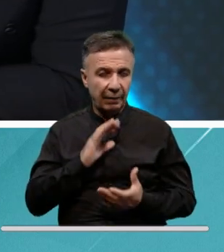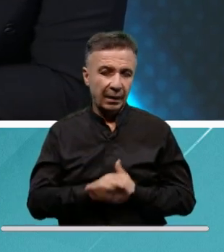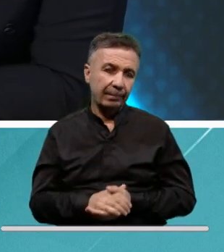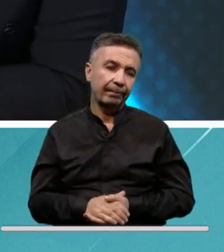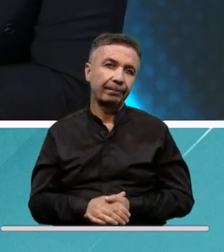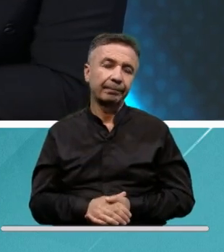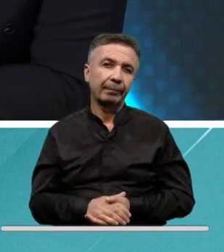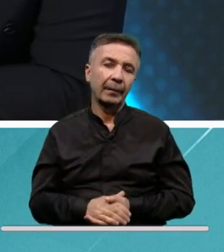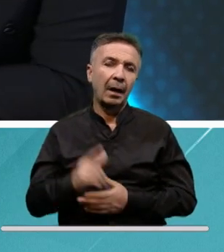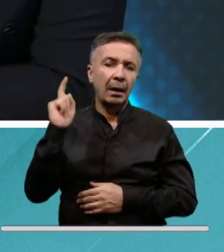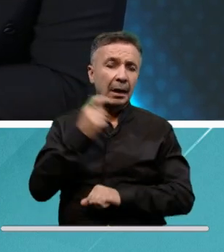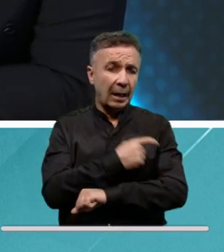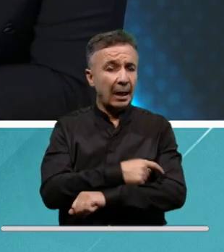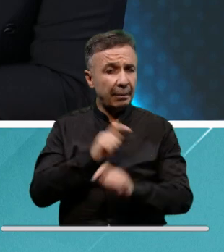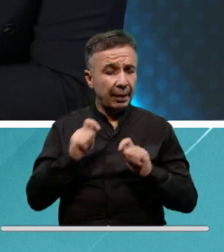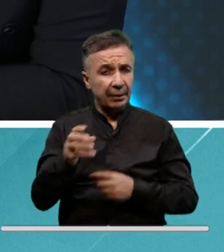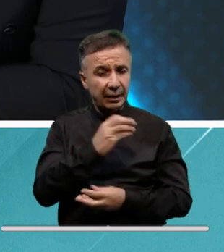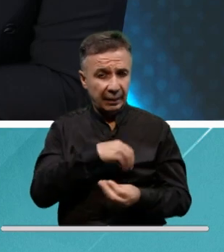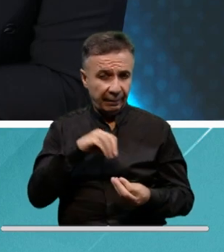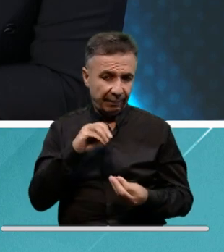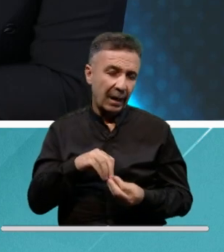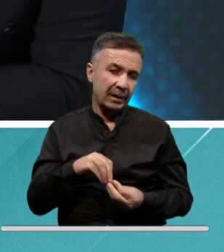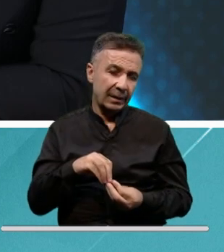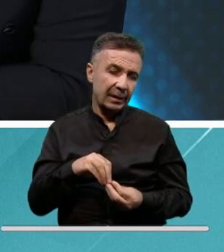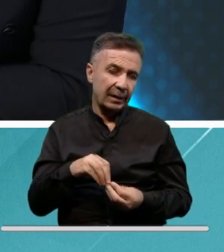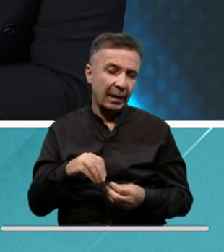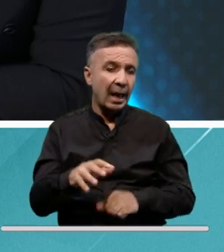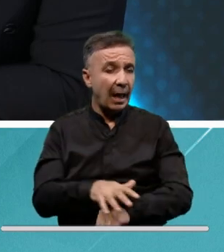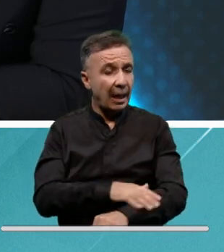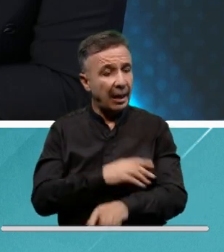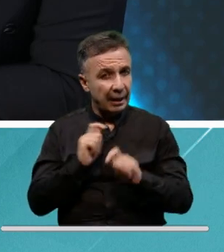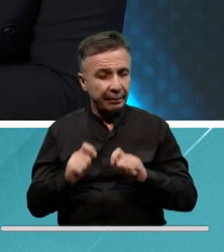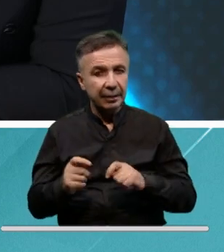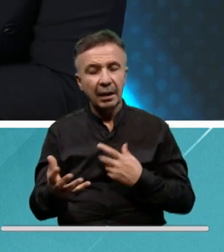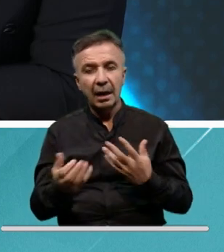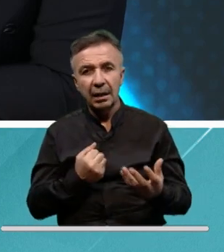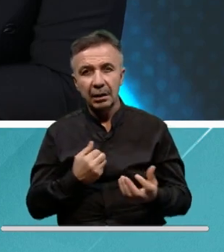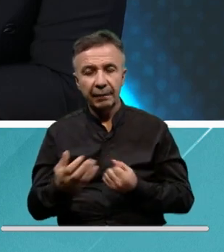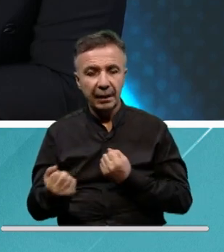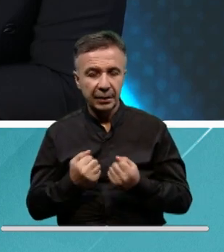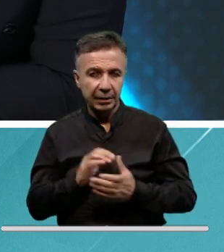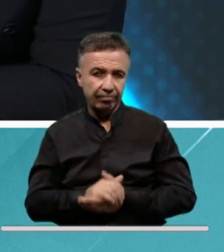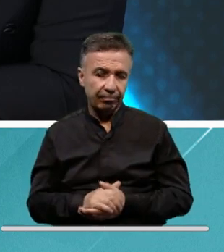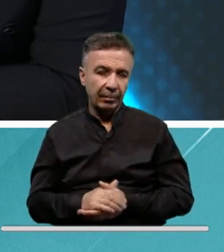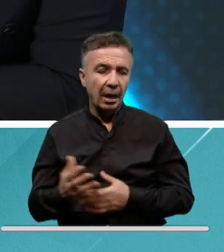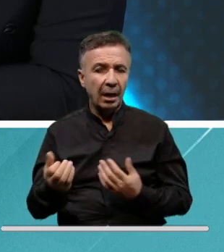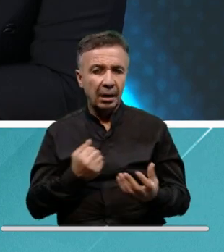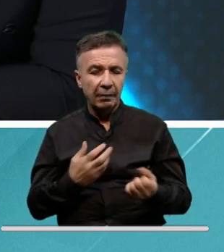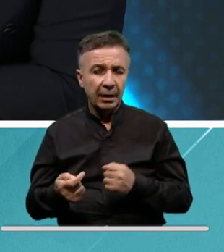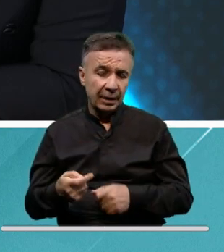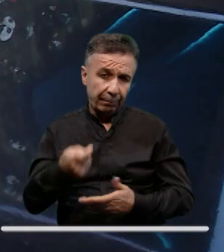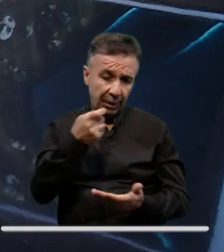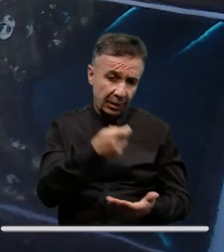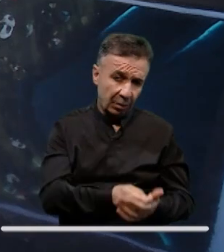e haram kıldığı faizdir Eee helal kıldığı ise alışveriştir alışverişte peşine